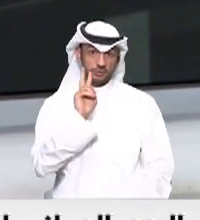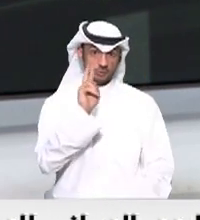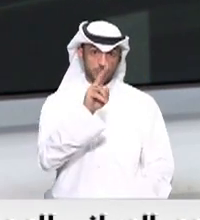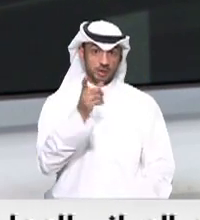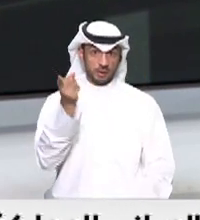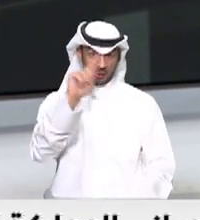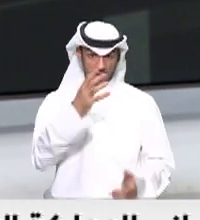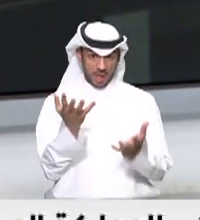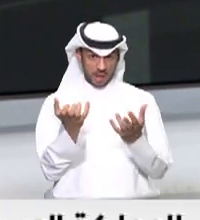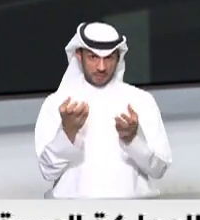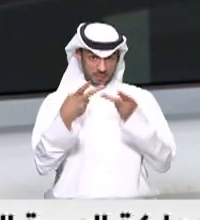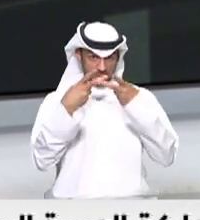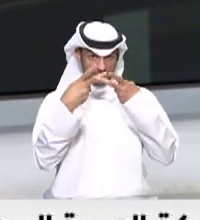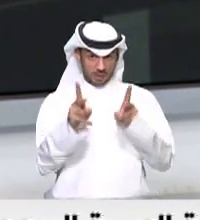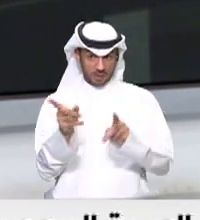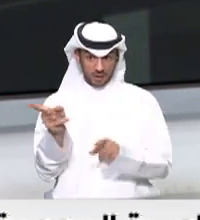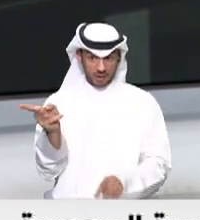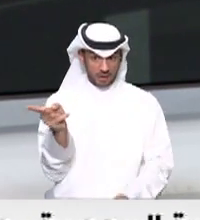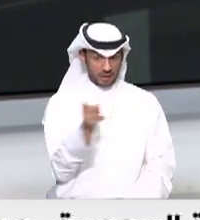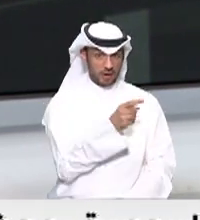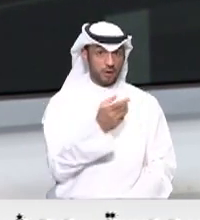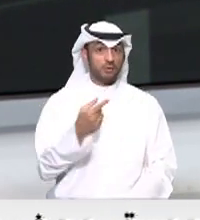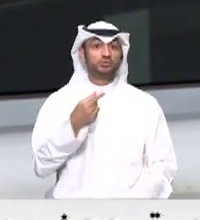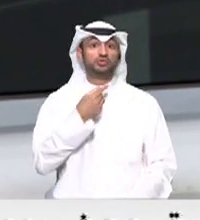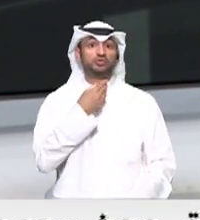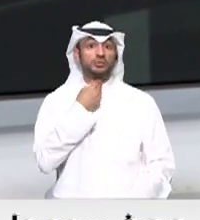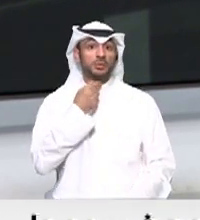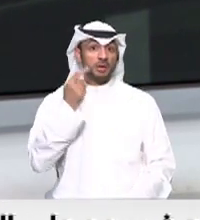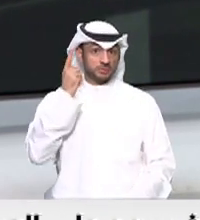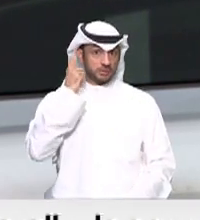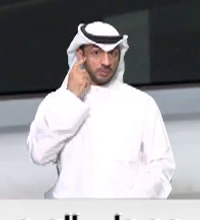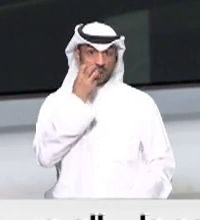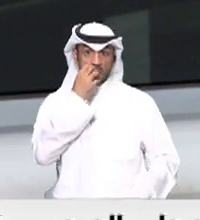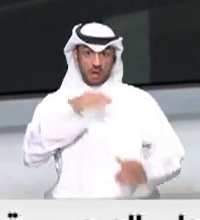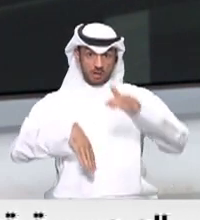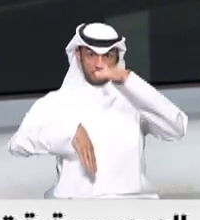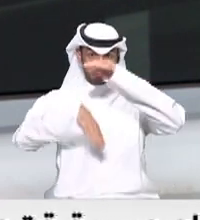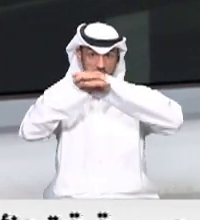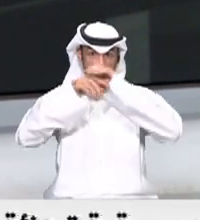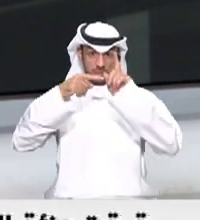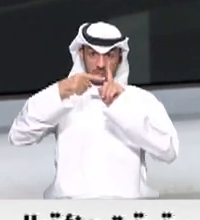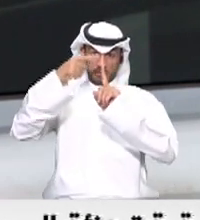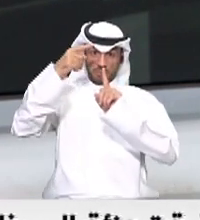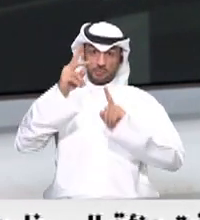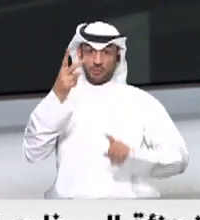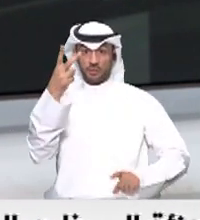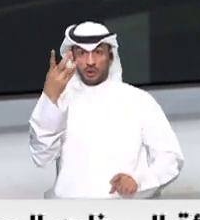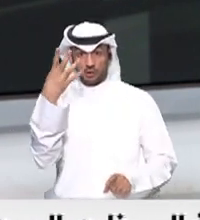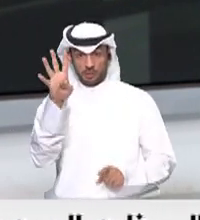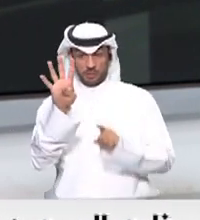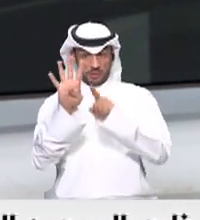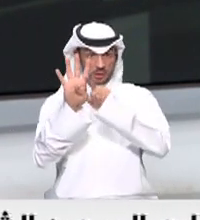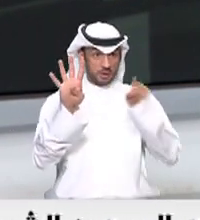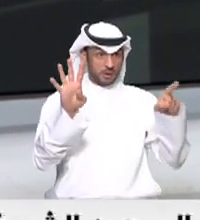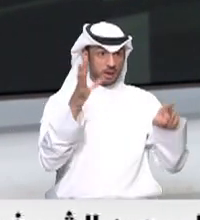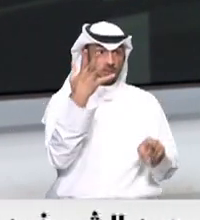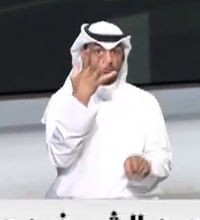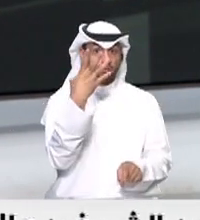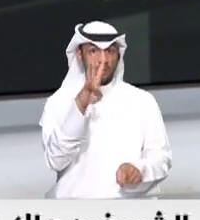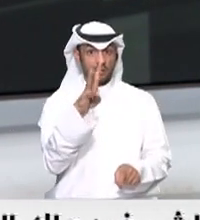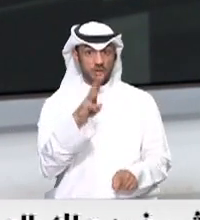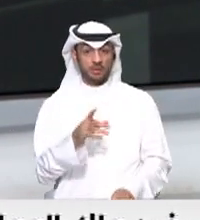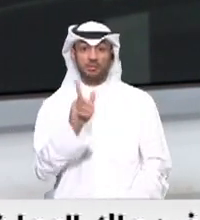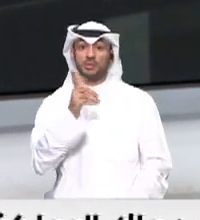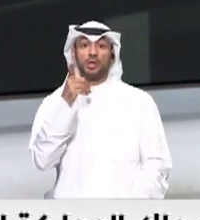يوم الاربعاء باذن الله وحتى يوم الجمعه والسبت ودرجات الحراره العظمى تراوح ما بين ال 42 الى ال 45 درجه مئويه